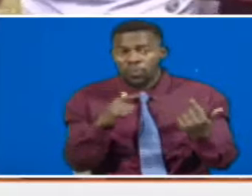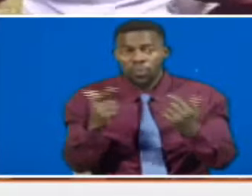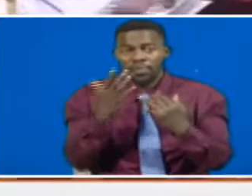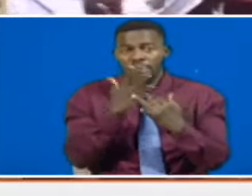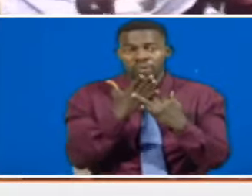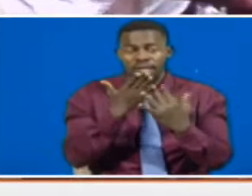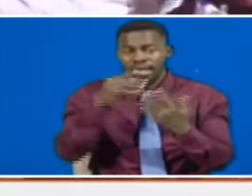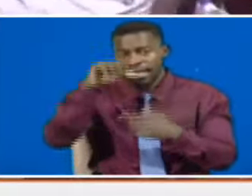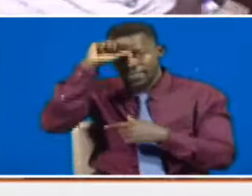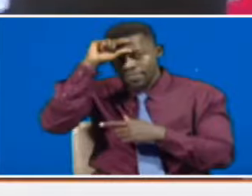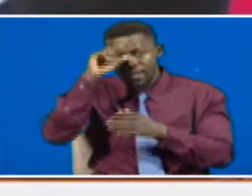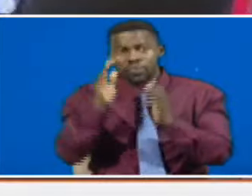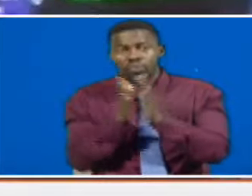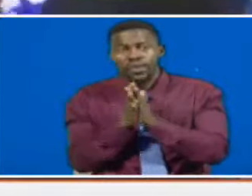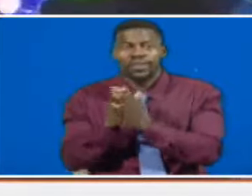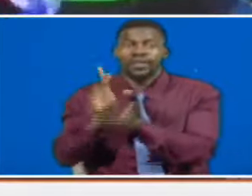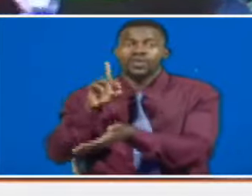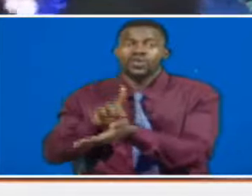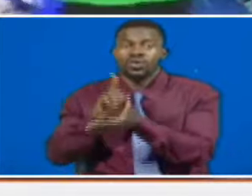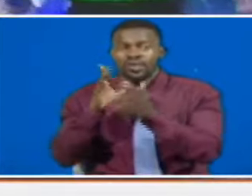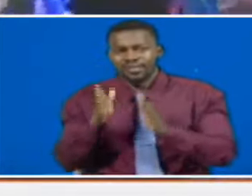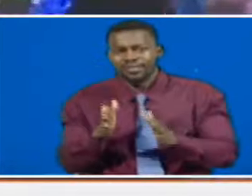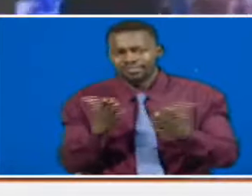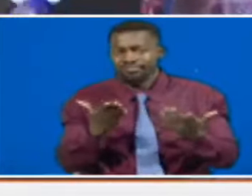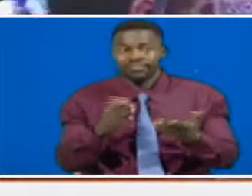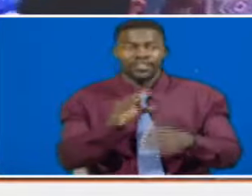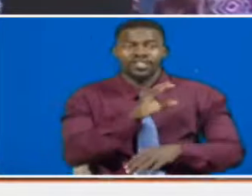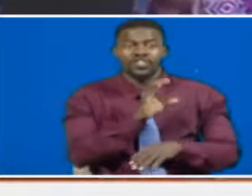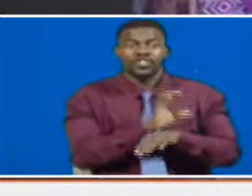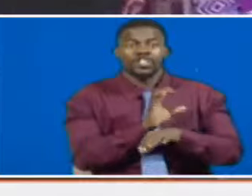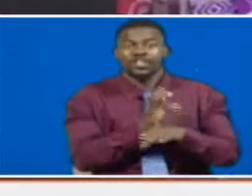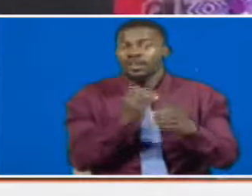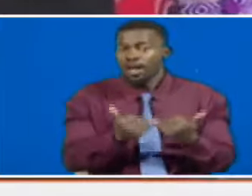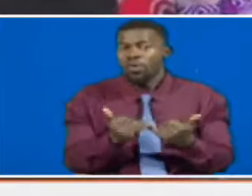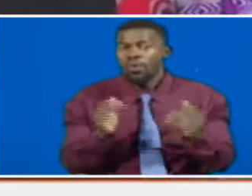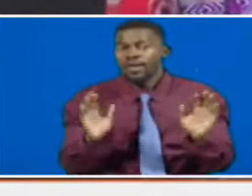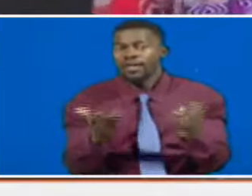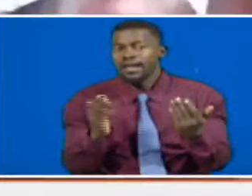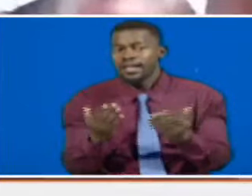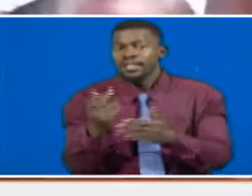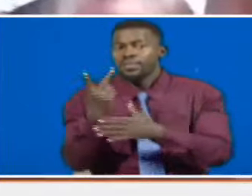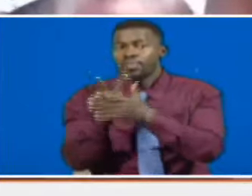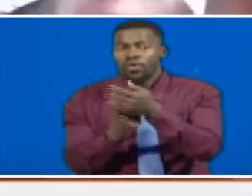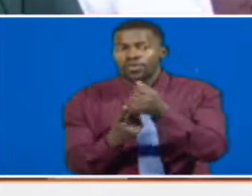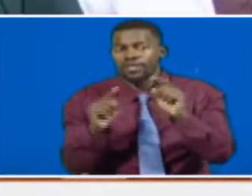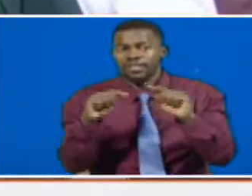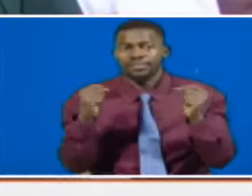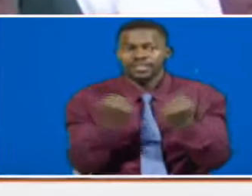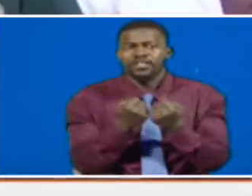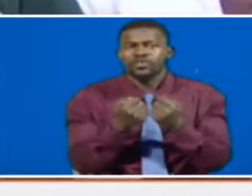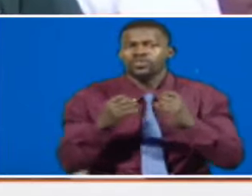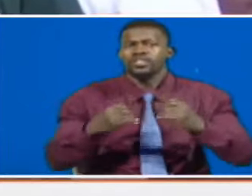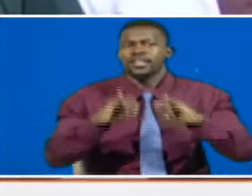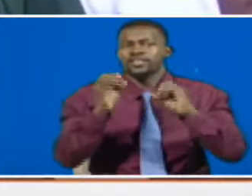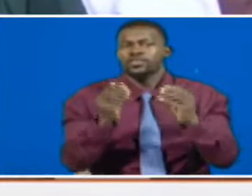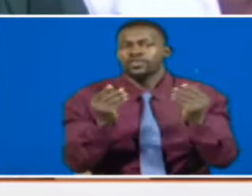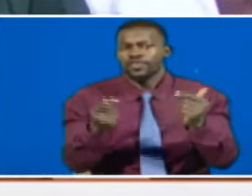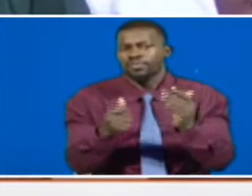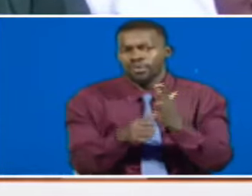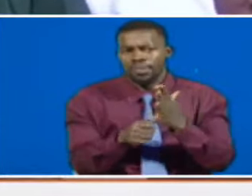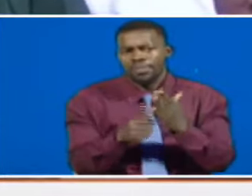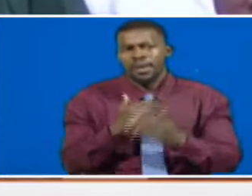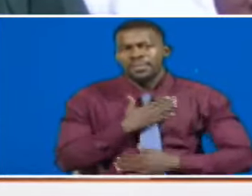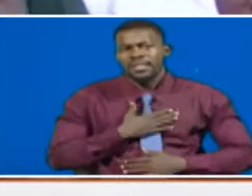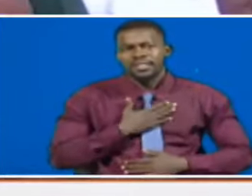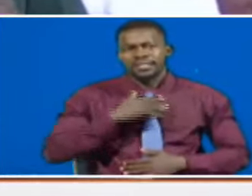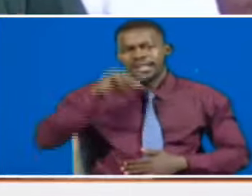aside their differences and agree the ultimate goal of reducing the suffering of vulnerable Kenyans. Naomba ya kwamba serikali ikapata kuingilia